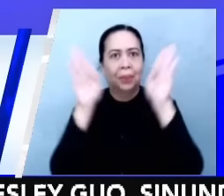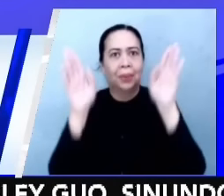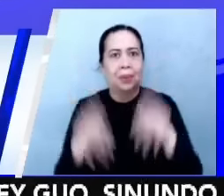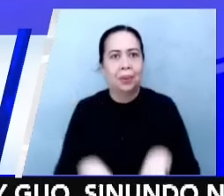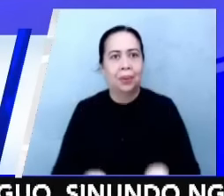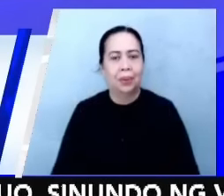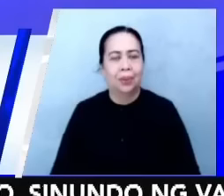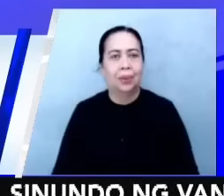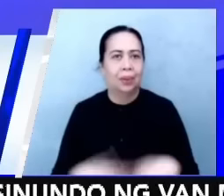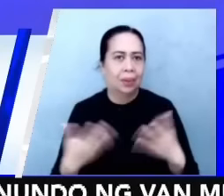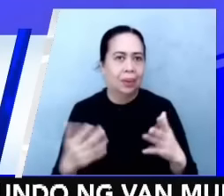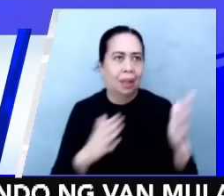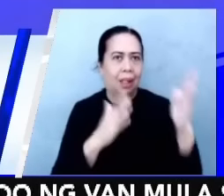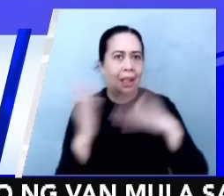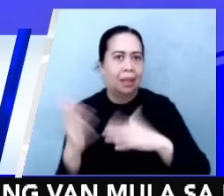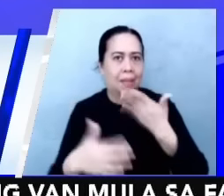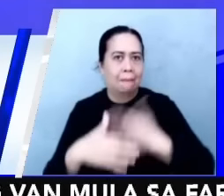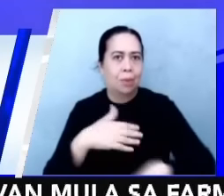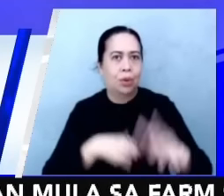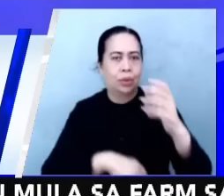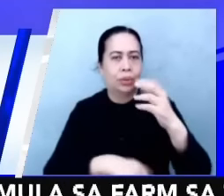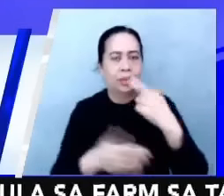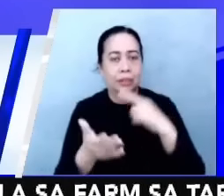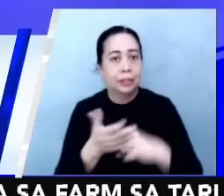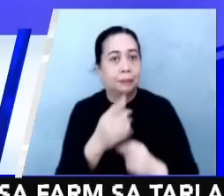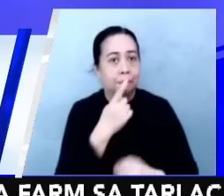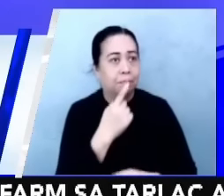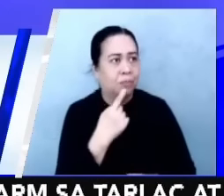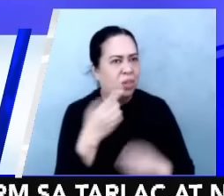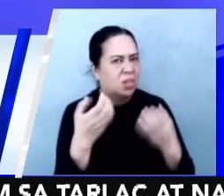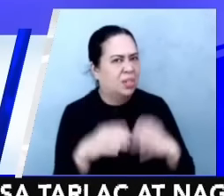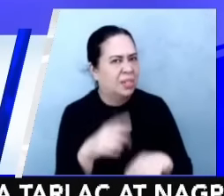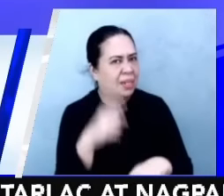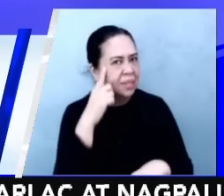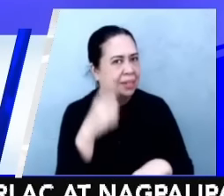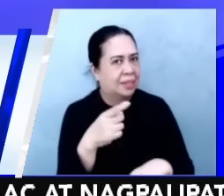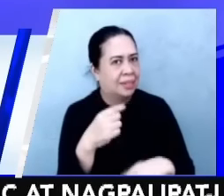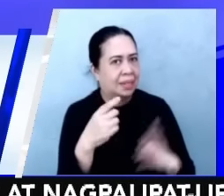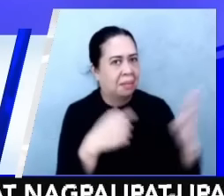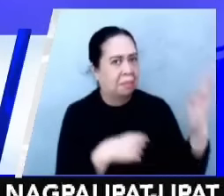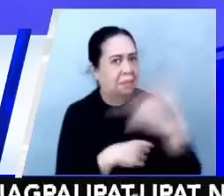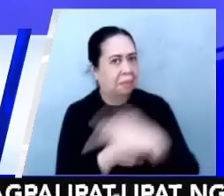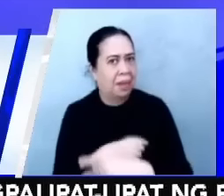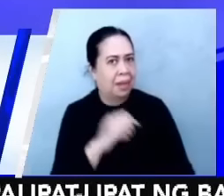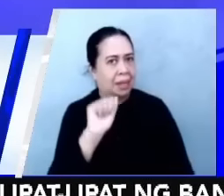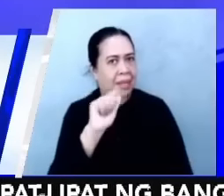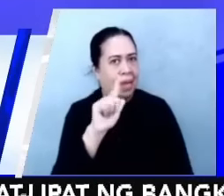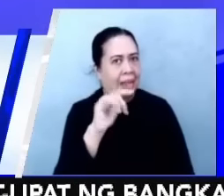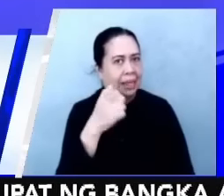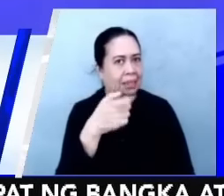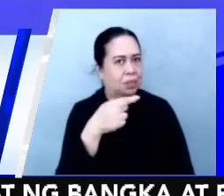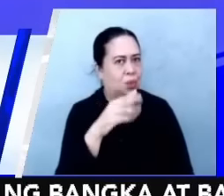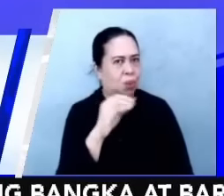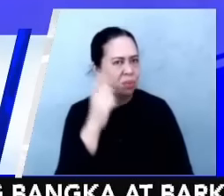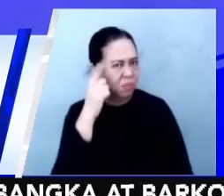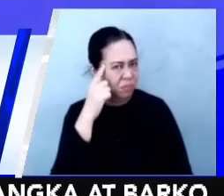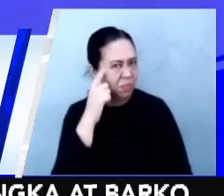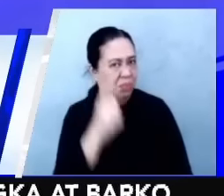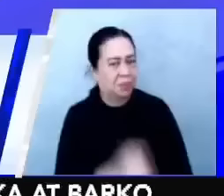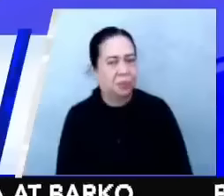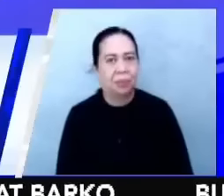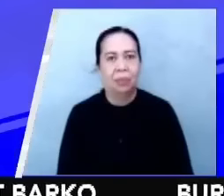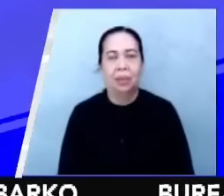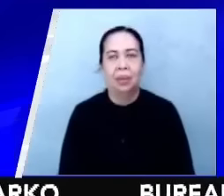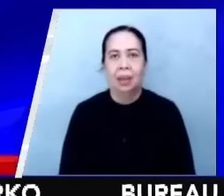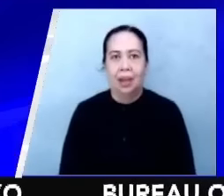yung delayed birth registration Yes Igan ung tansa na makabalik na o maibalik na si Alice guo sa Pilipinas mm Hindi po yan